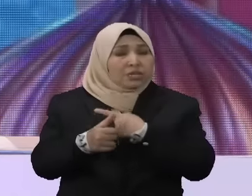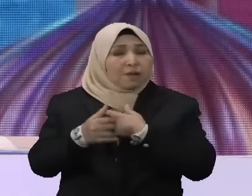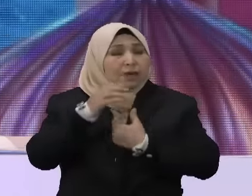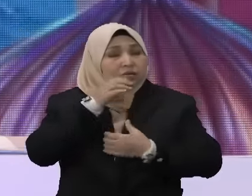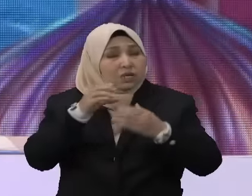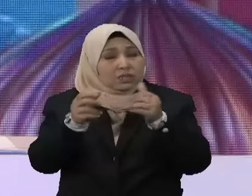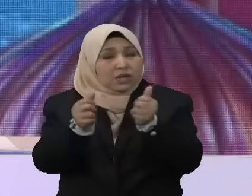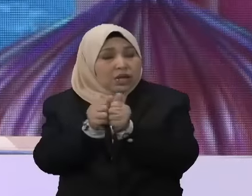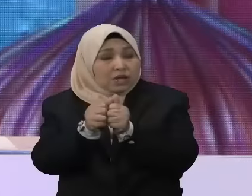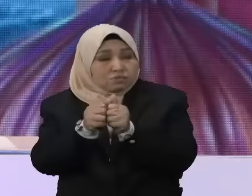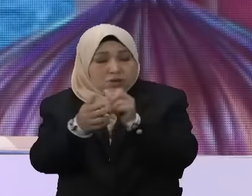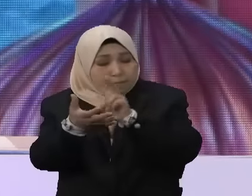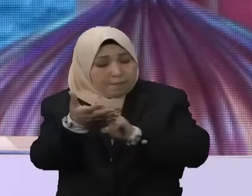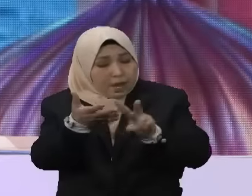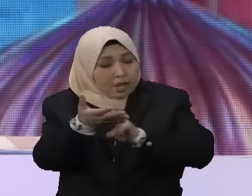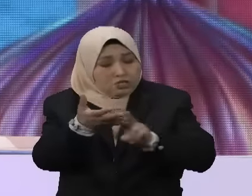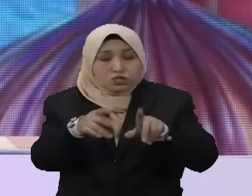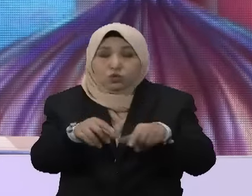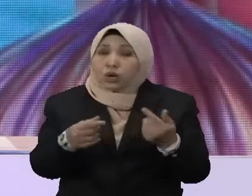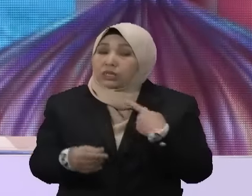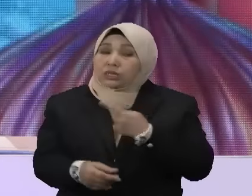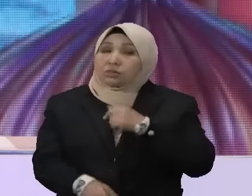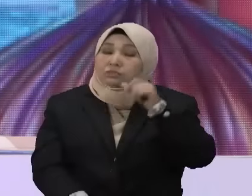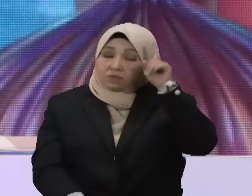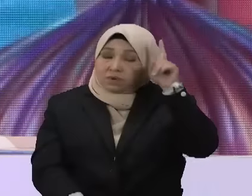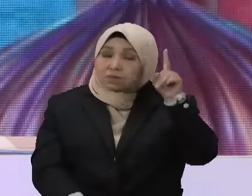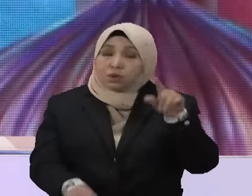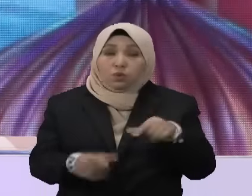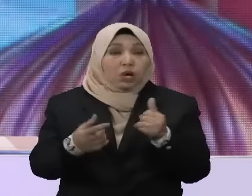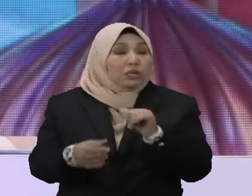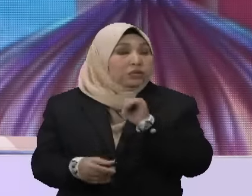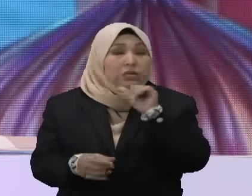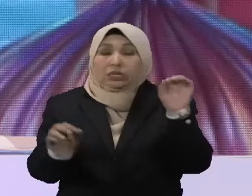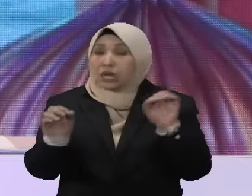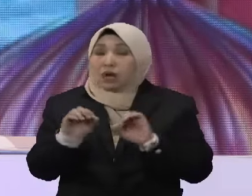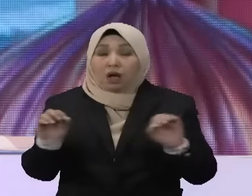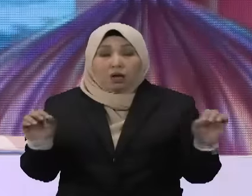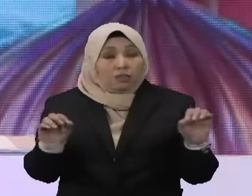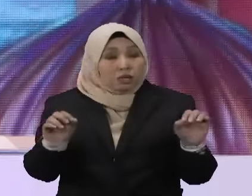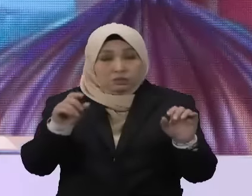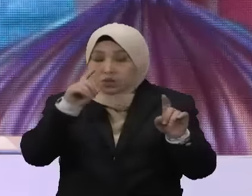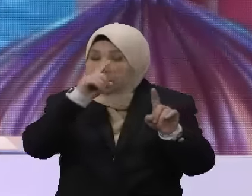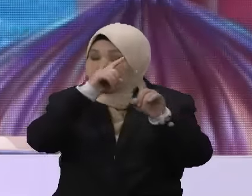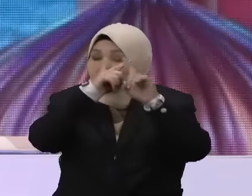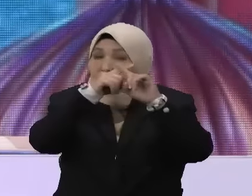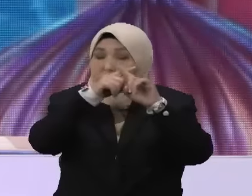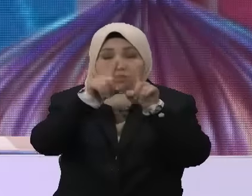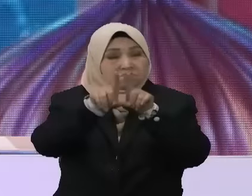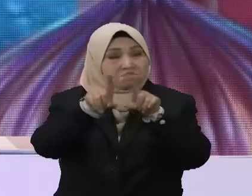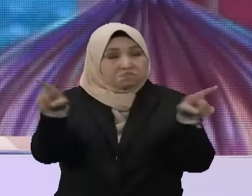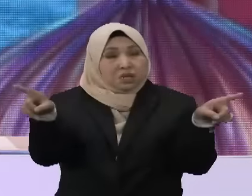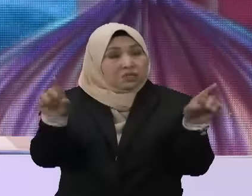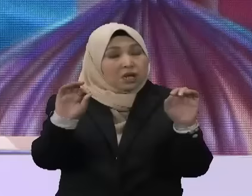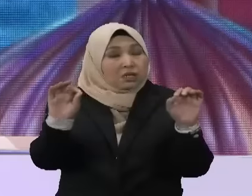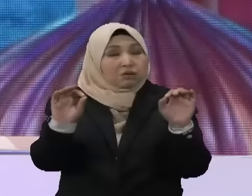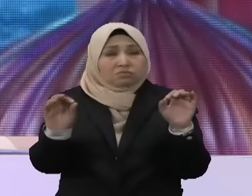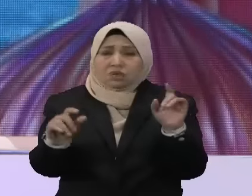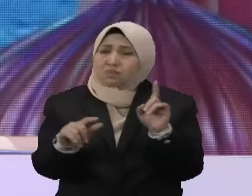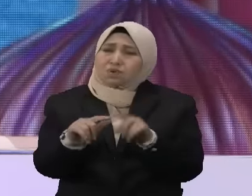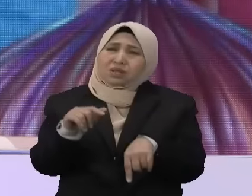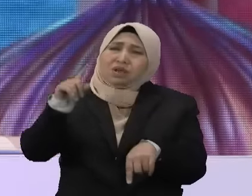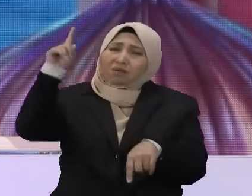dengan Al-Quran, dalam kita membaca Al-Quran, kita kena faham Al-Quran ni dia tidak ada ikhtilaf tadad, dia tidak ada percanggahan. Kerana mana mungkin Allah